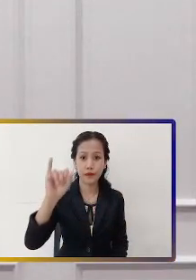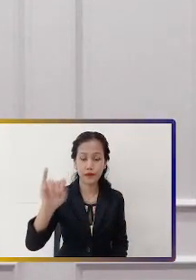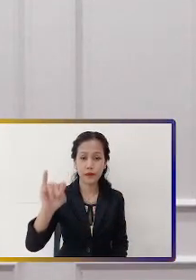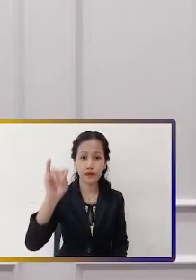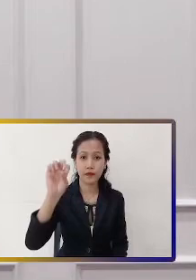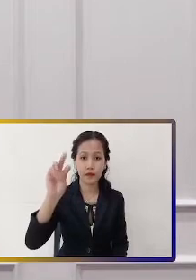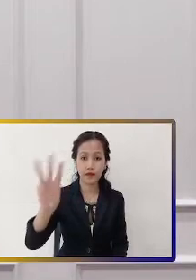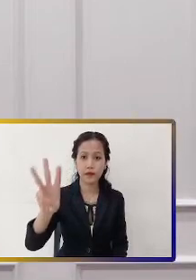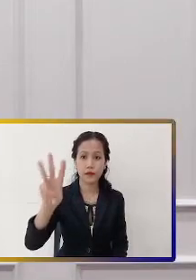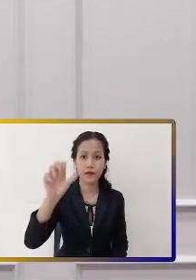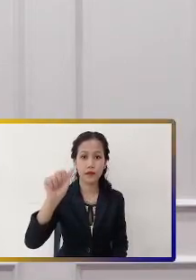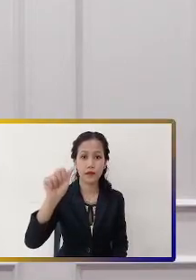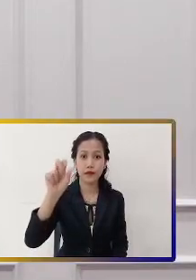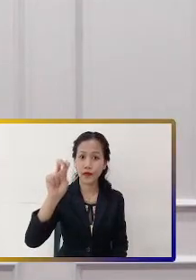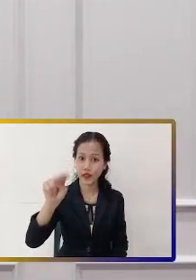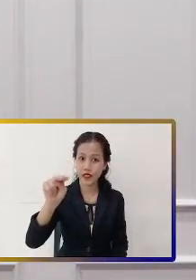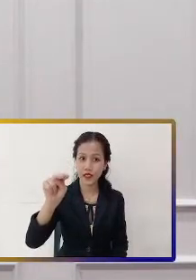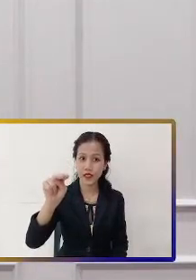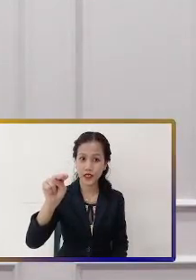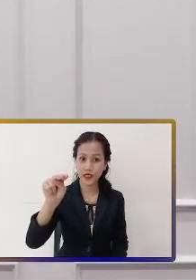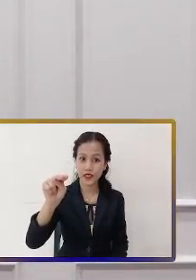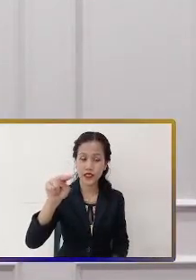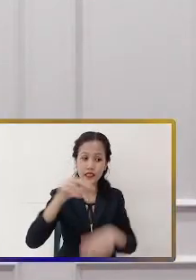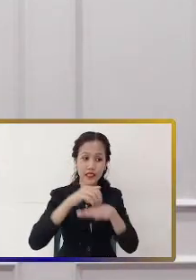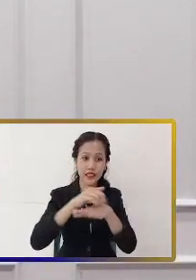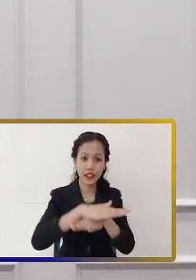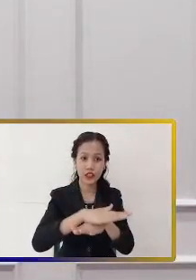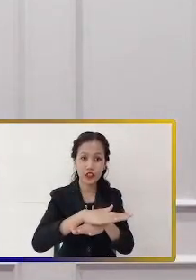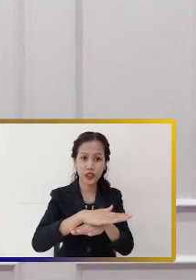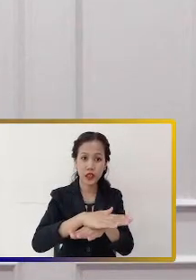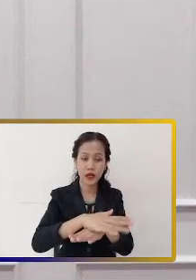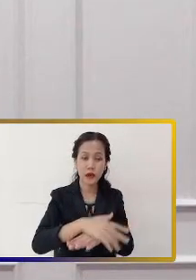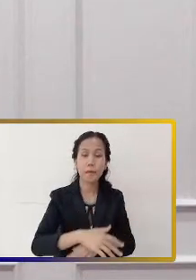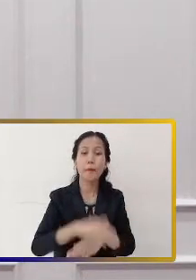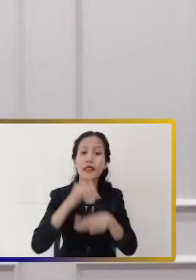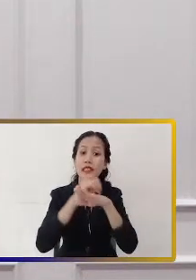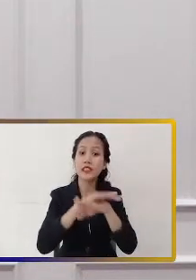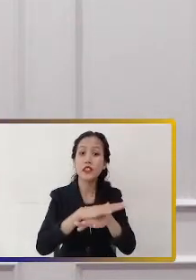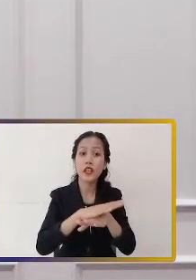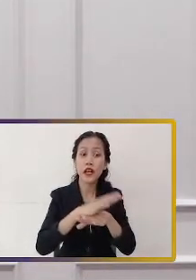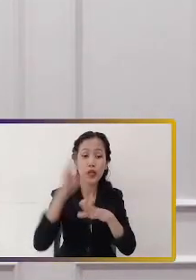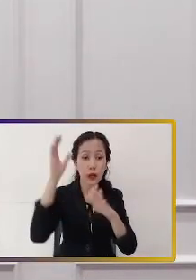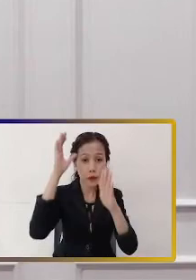no? Pinadala niya ako ng picture. Sabi niya, Pastor, itong ginagawa ko sa devotion niyo. Kinakopy niya, mga